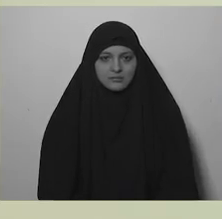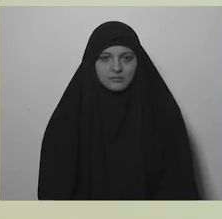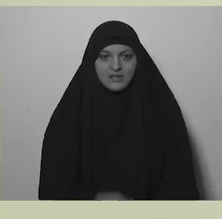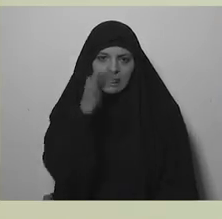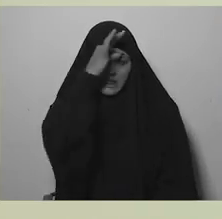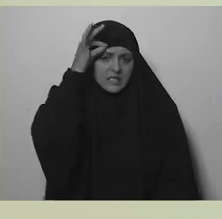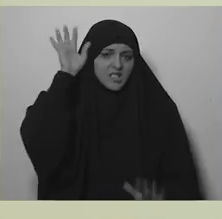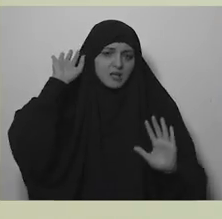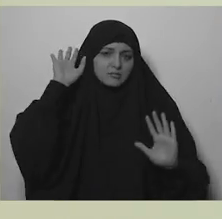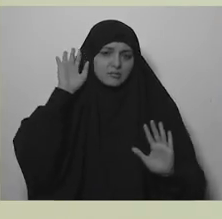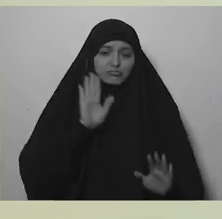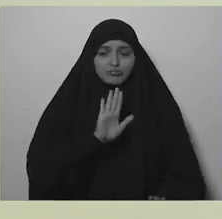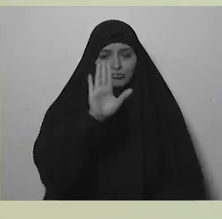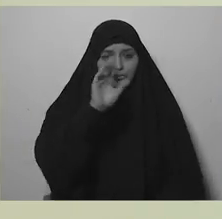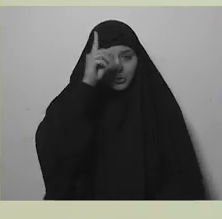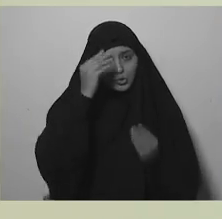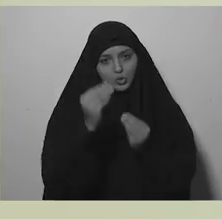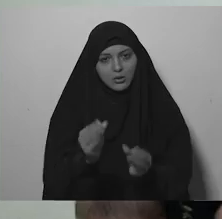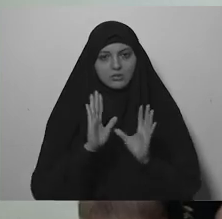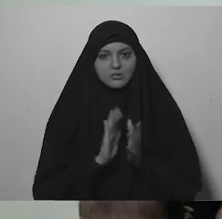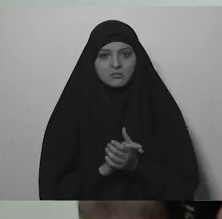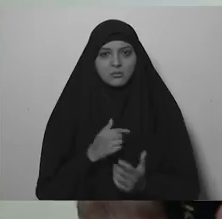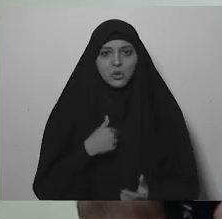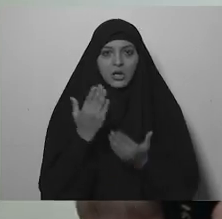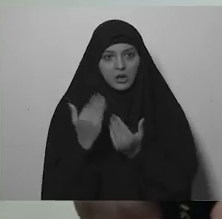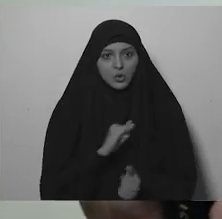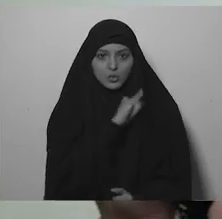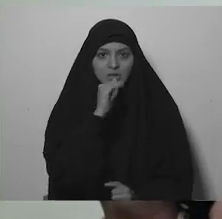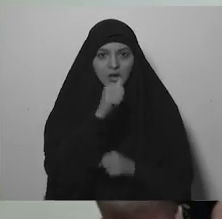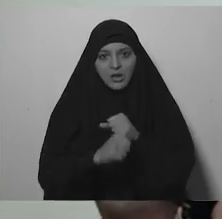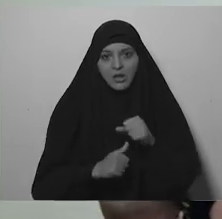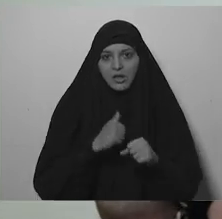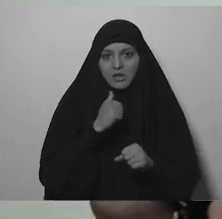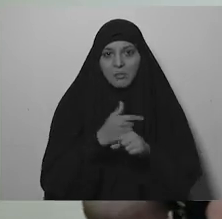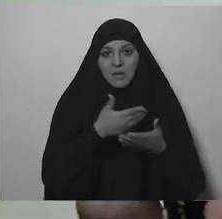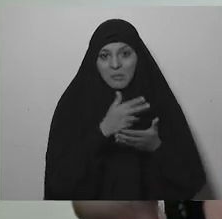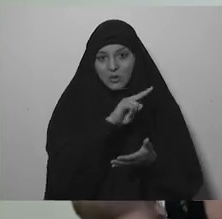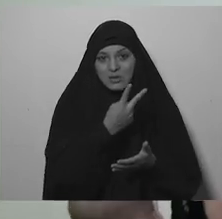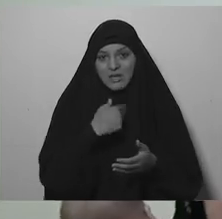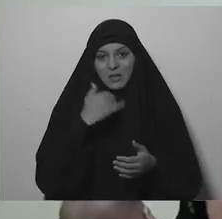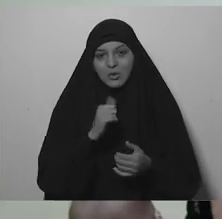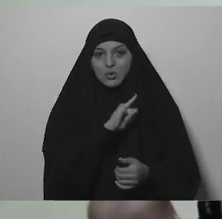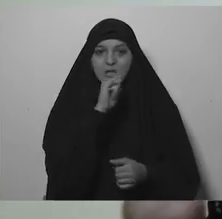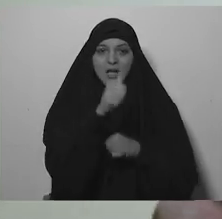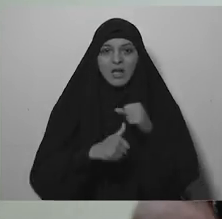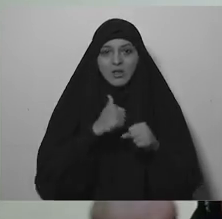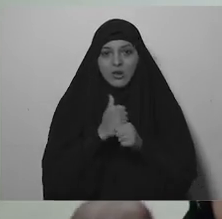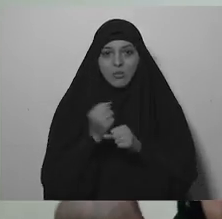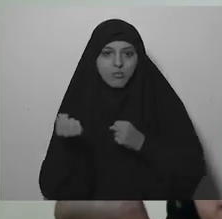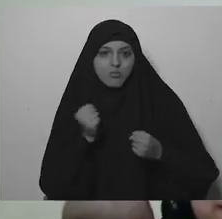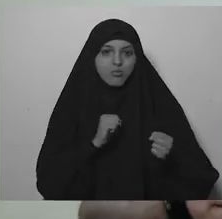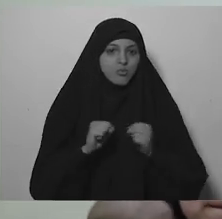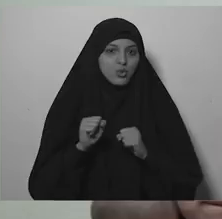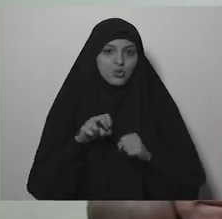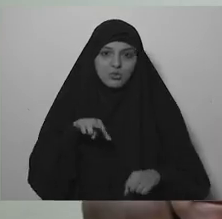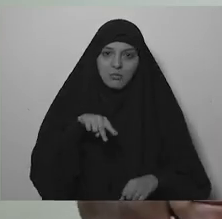mais c'est le destin, c'est son destin. On attend jusqu'à un an pour qu'il bouge et pour qu'il marche, mais